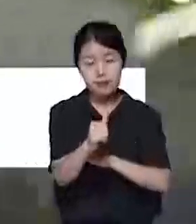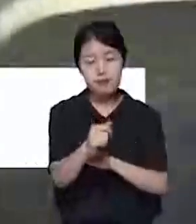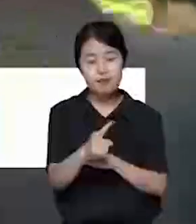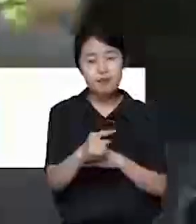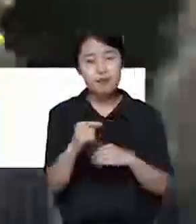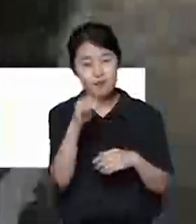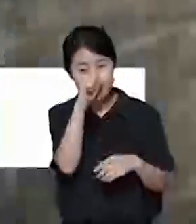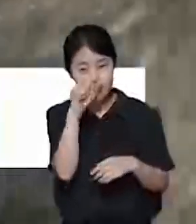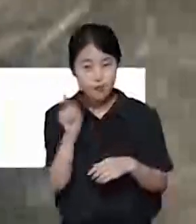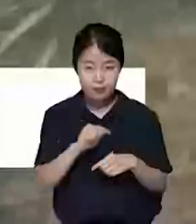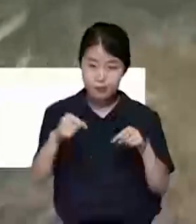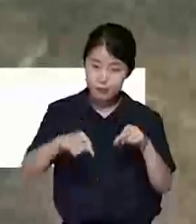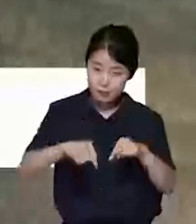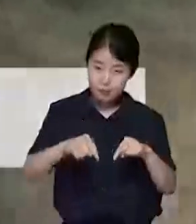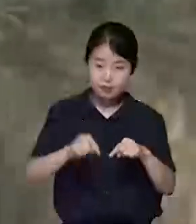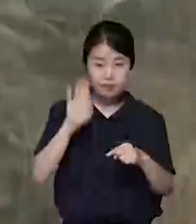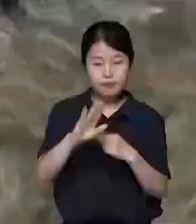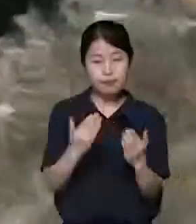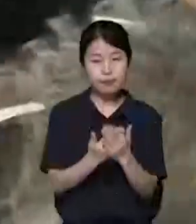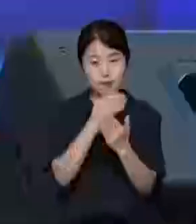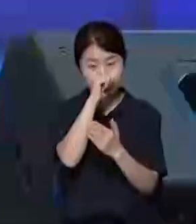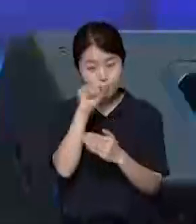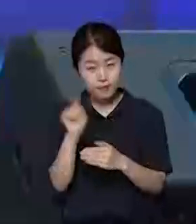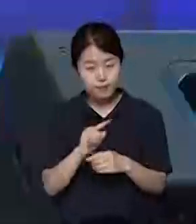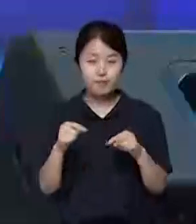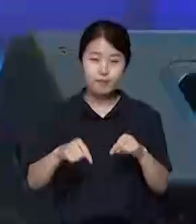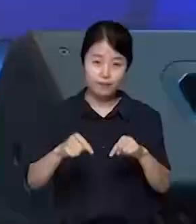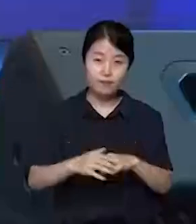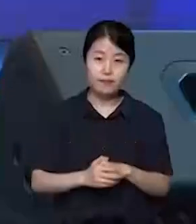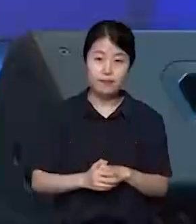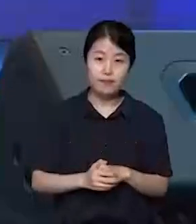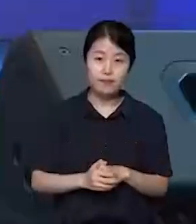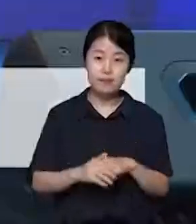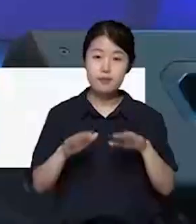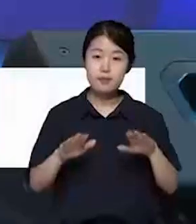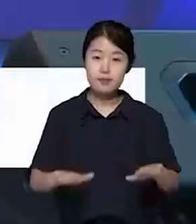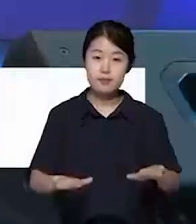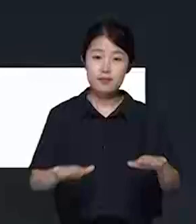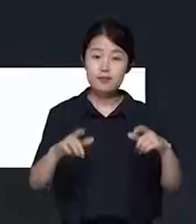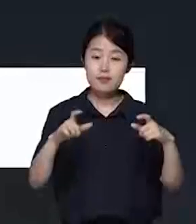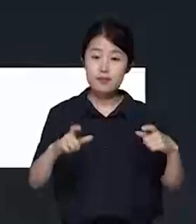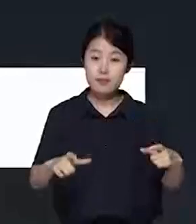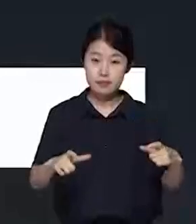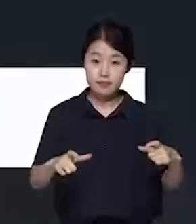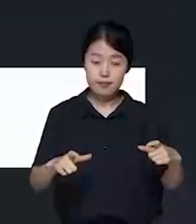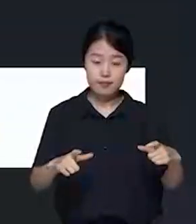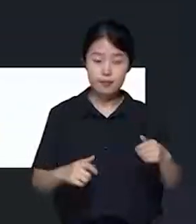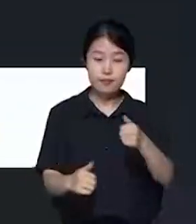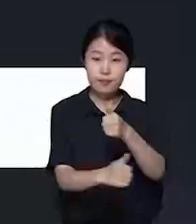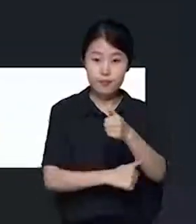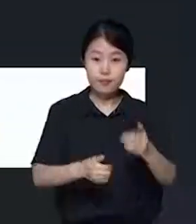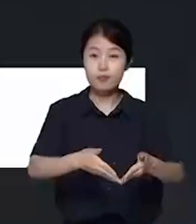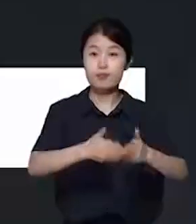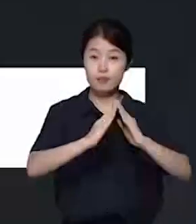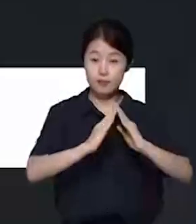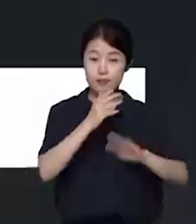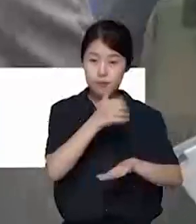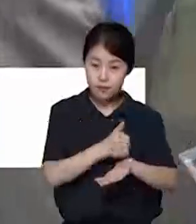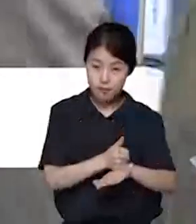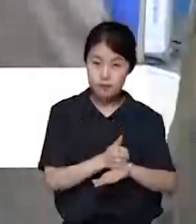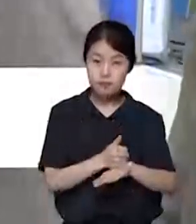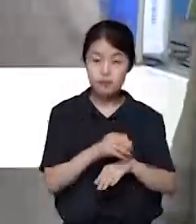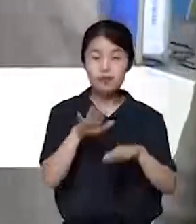함께 모색하는 데 초점을 맞췄습니다. 특히 지방시대 위험의 출범 등을 계기로 각 지자체의 역량에 따라